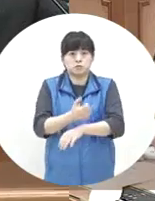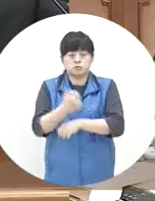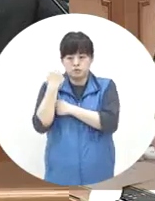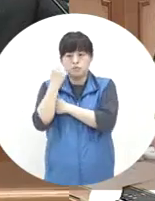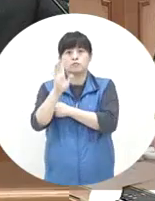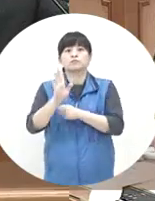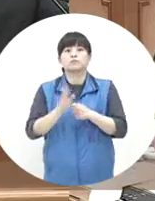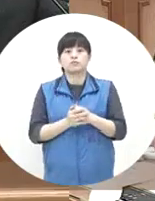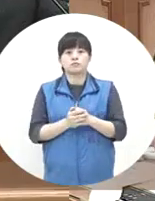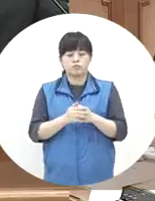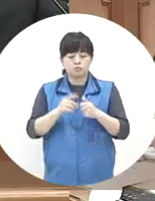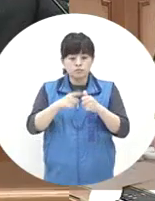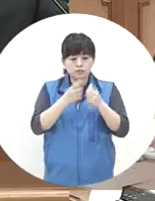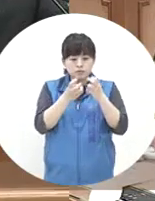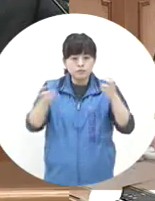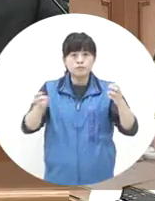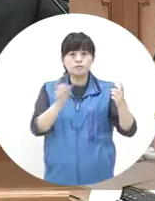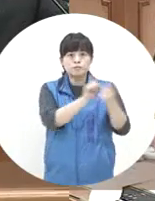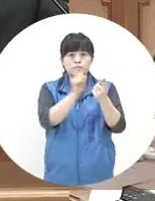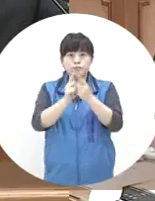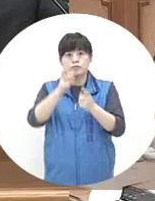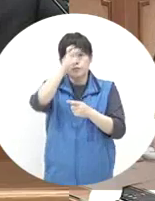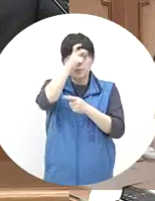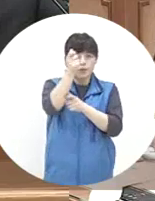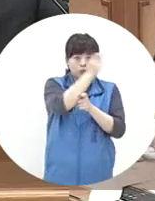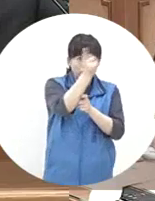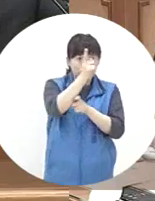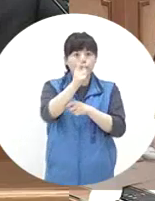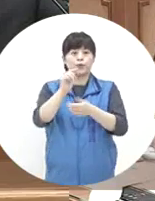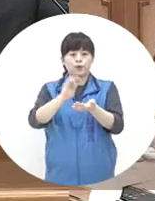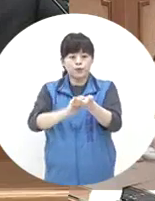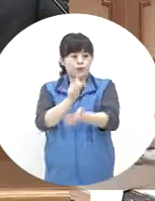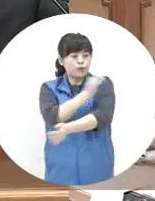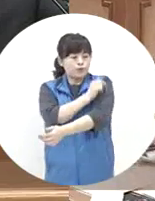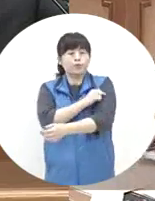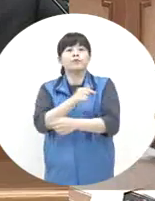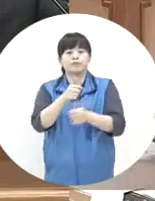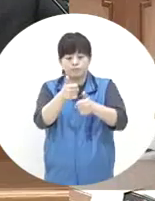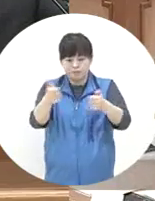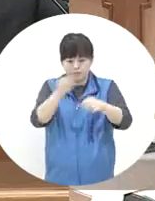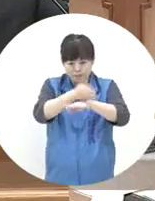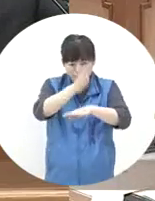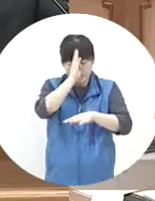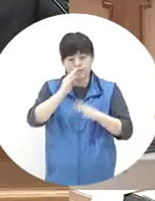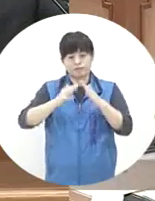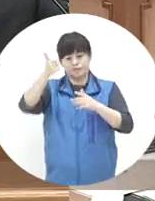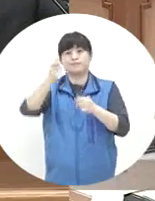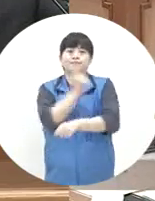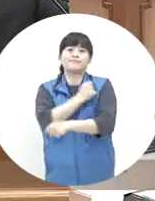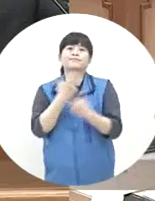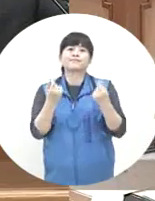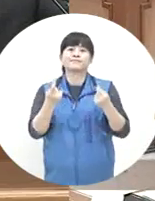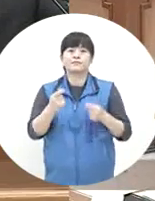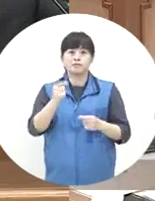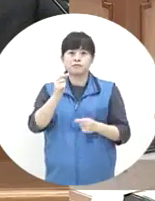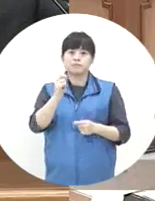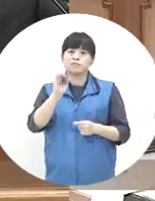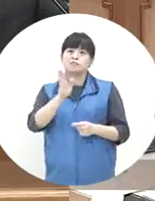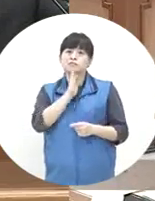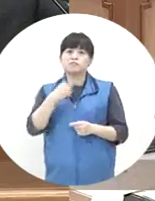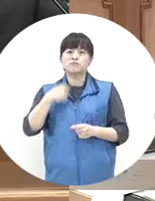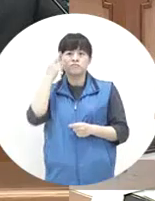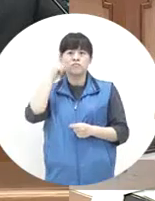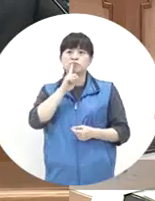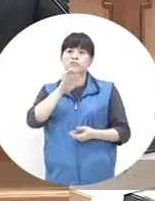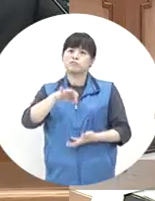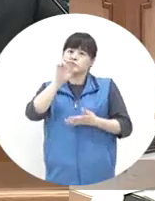还有我们第一线的同仁，包括我们的警消和我们的医护人员吼，非常感谢。好，啊，当然市长嘛真辛苦，但是市长我感觉你有讲一句